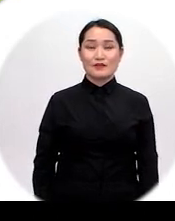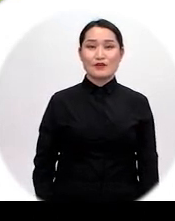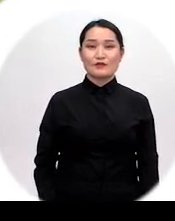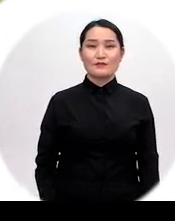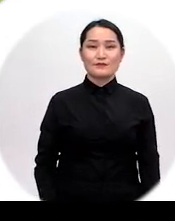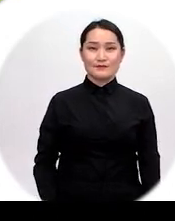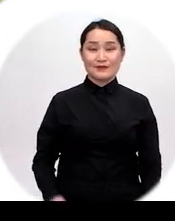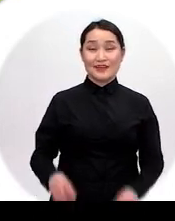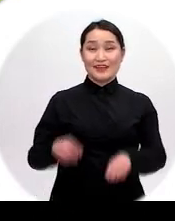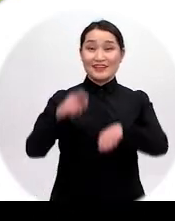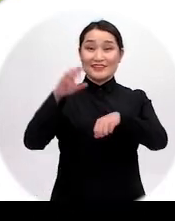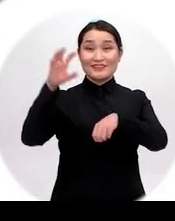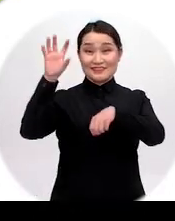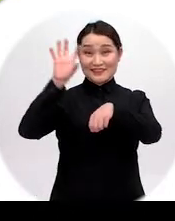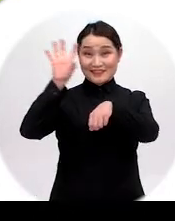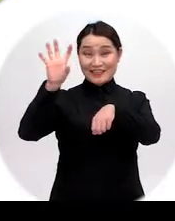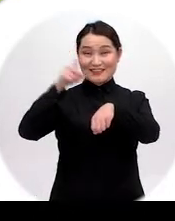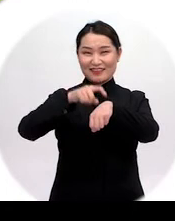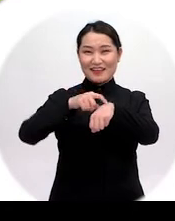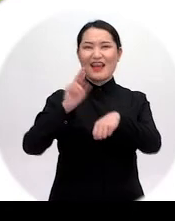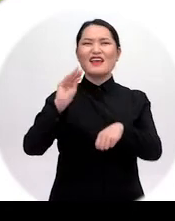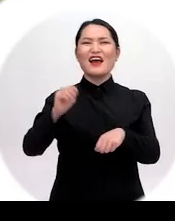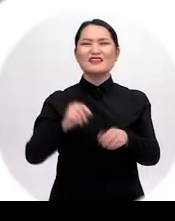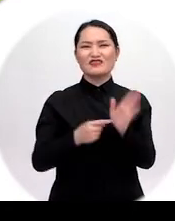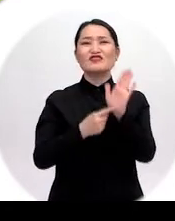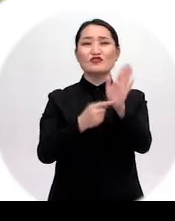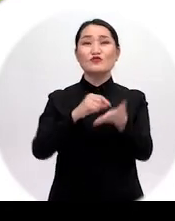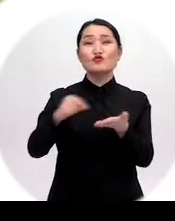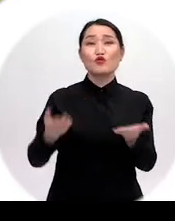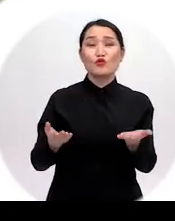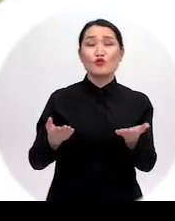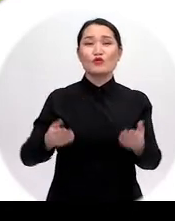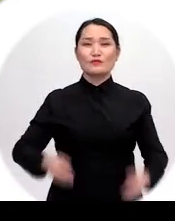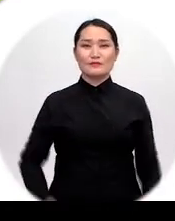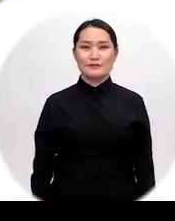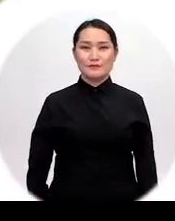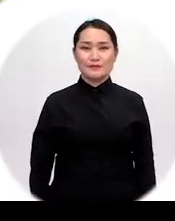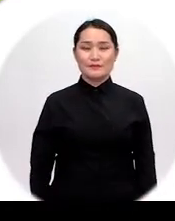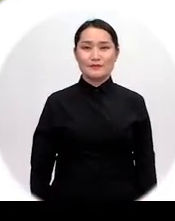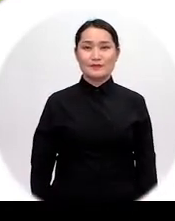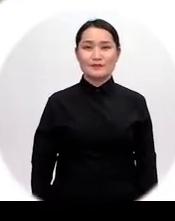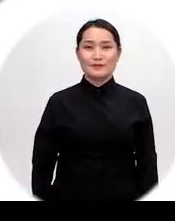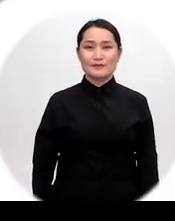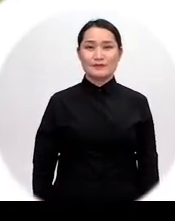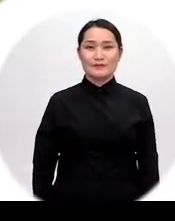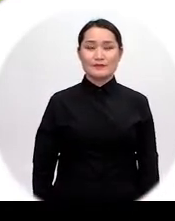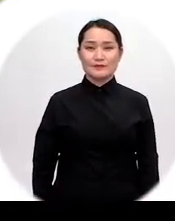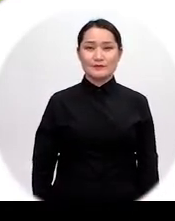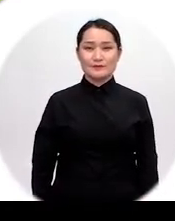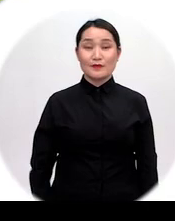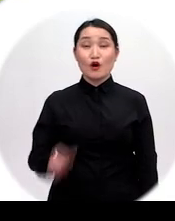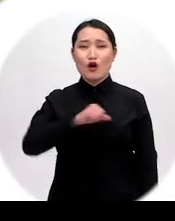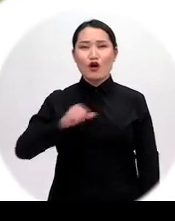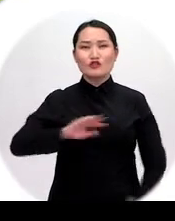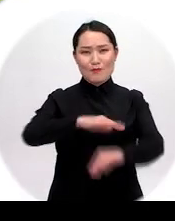хөөхтүүдээ цагийн богино болон урт зүү хэдийн тоон дээр очих бол за тийм ээ.